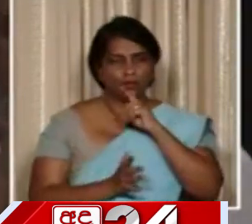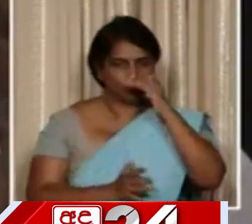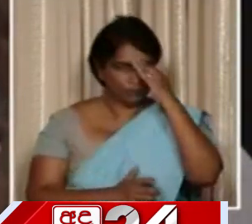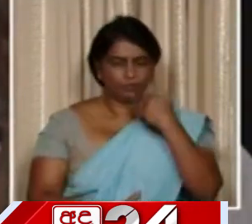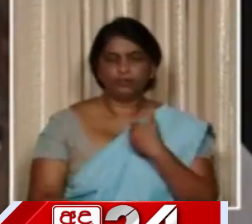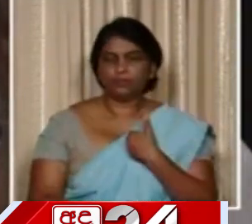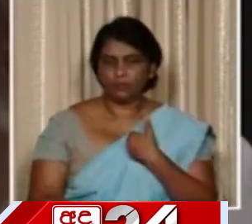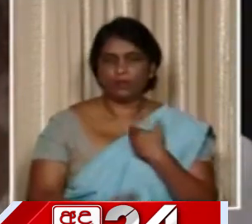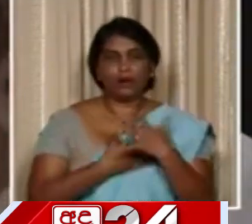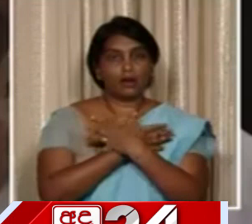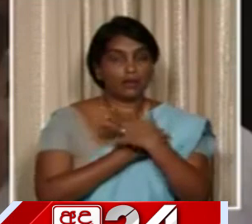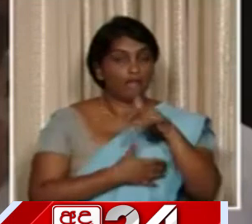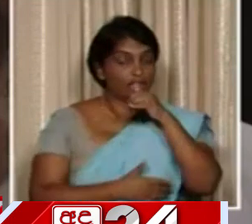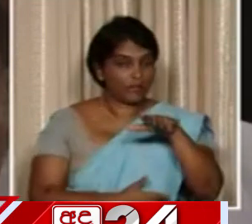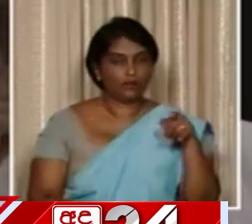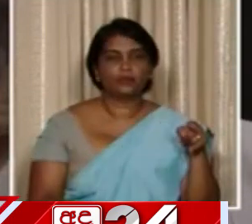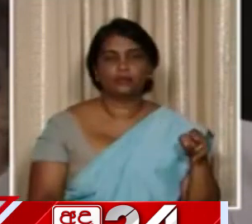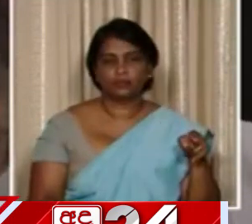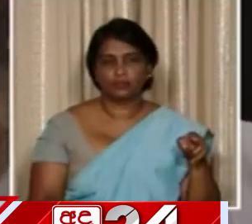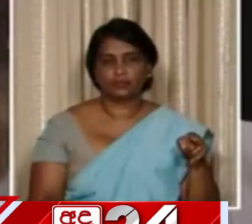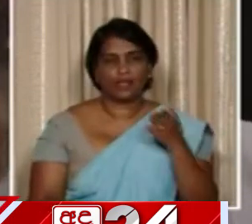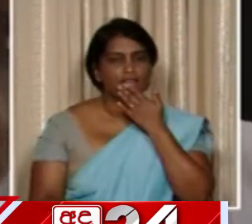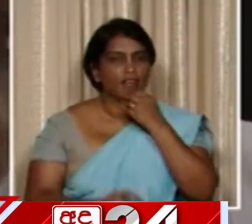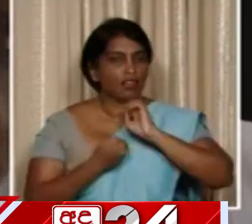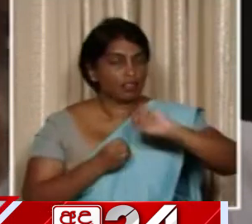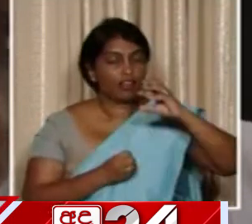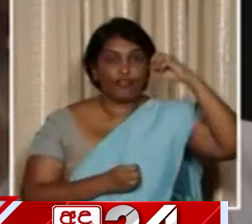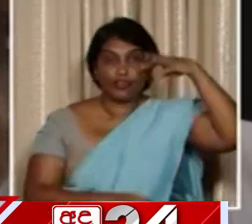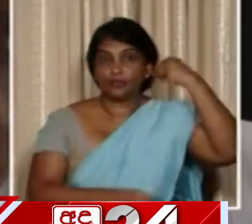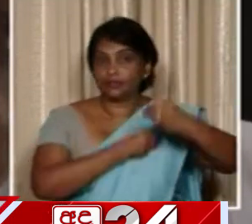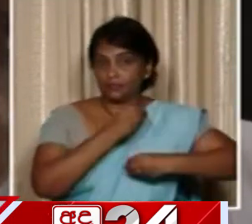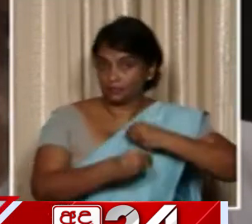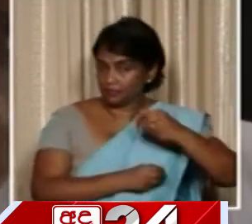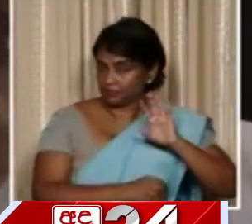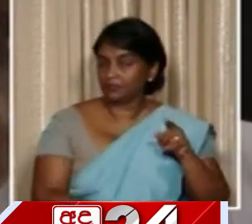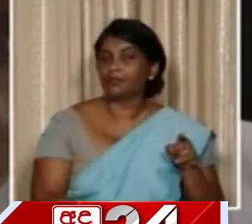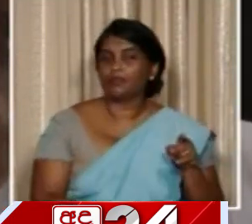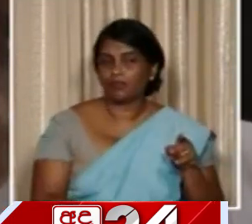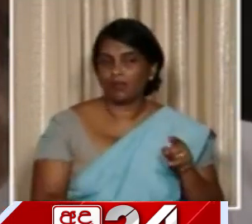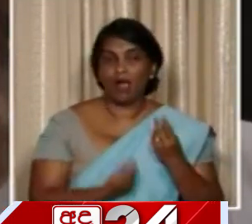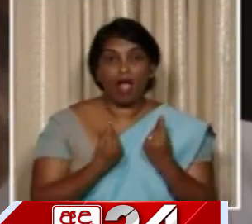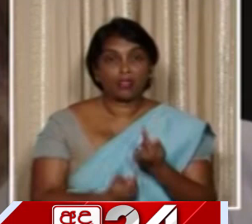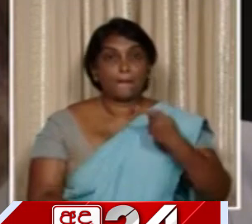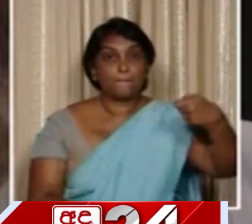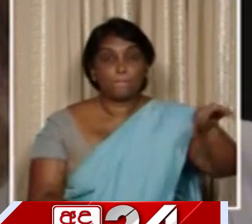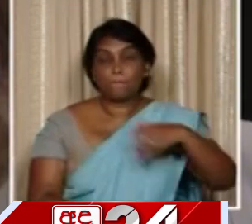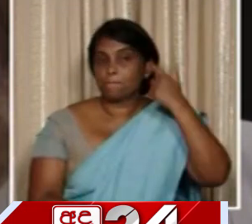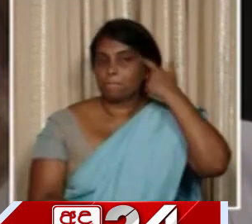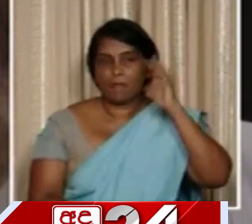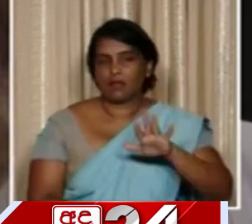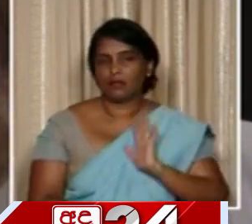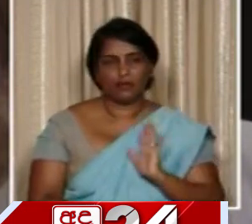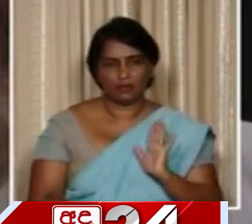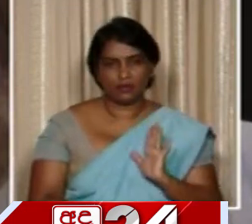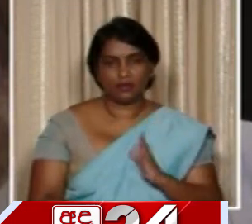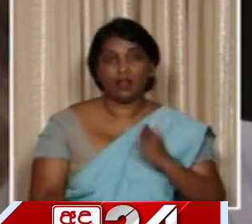අපි සමනලව ජලයෙන් ජලය නිකුත් කරන්නේ විදුලි උත්පාදනය කරන්නේ හදිසි මිලදී ගැනීම බලාගෙන නෙවෙයි